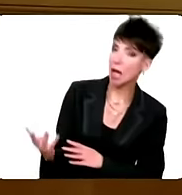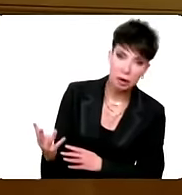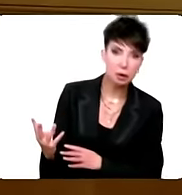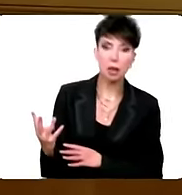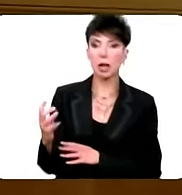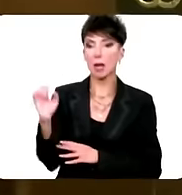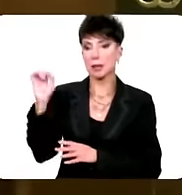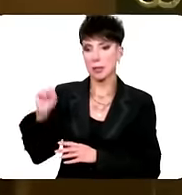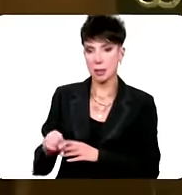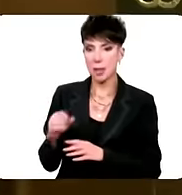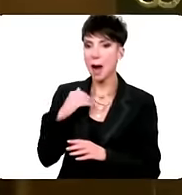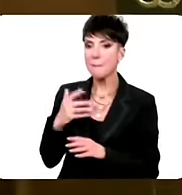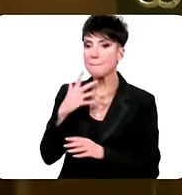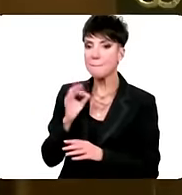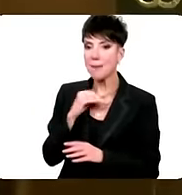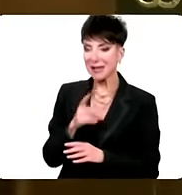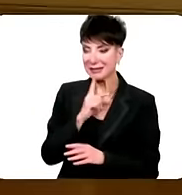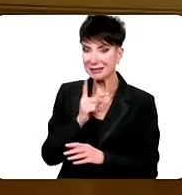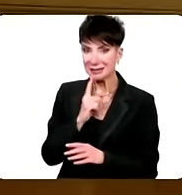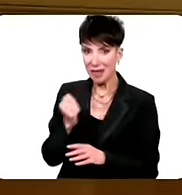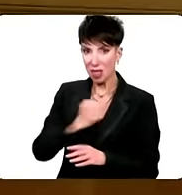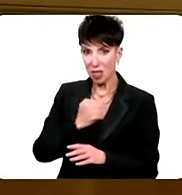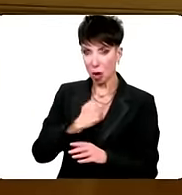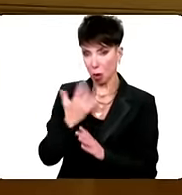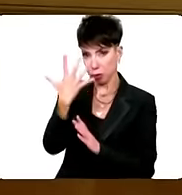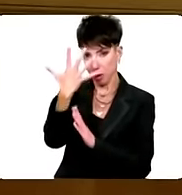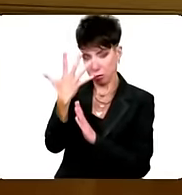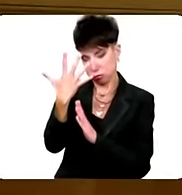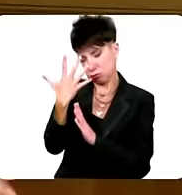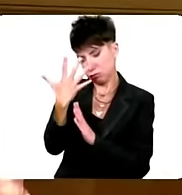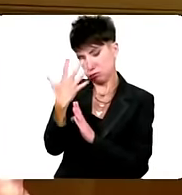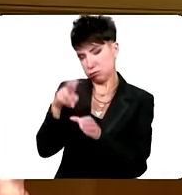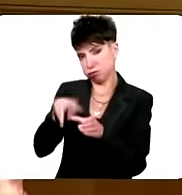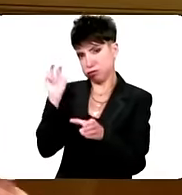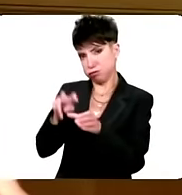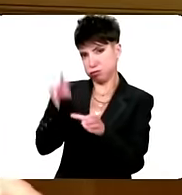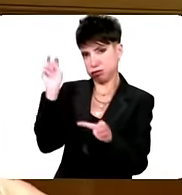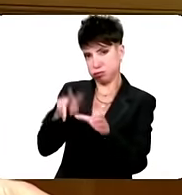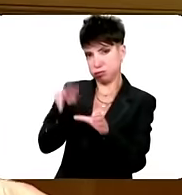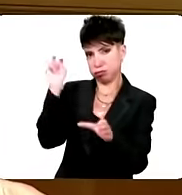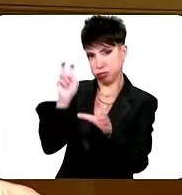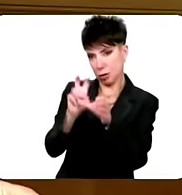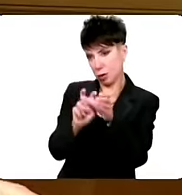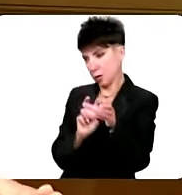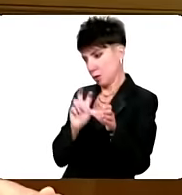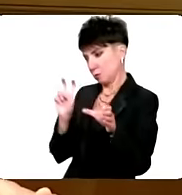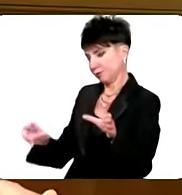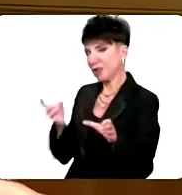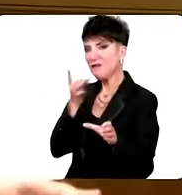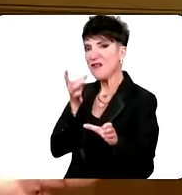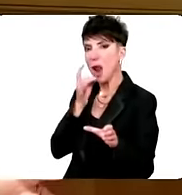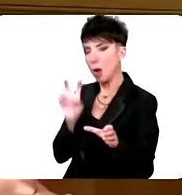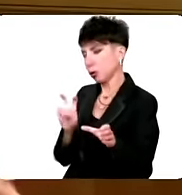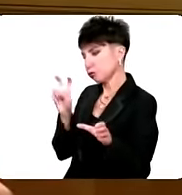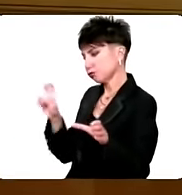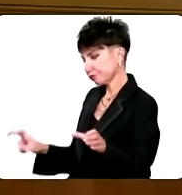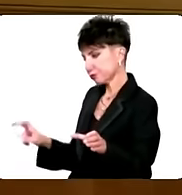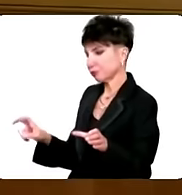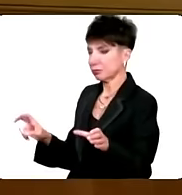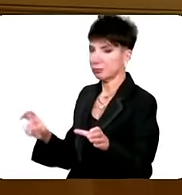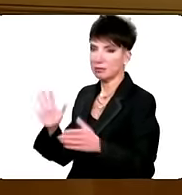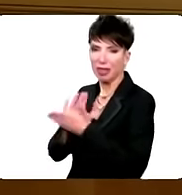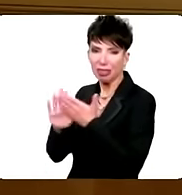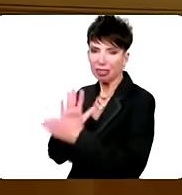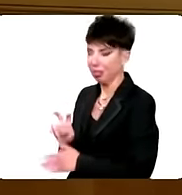σε άλλα κόμματα. Ο κ. Βελόπουλος είχε αύξηση. Είχε μια αύξηση, ναι, αλήθεια είναι αυτό. Αλλά σταγόνα στον ωκεανό μπροστά στα εκατομμύρια